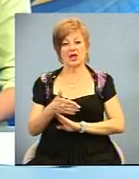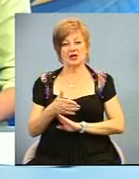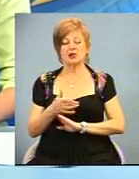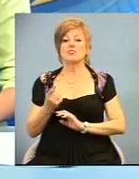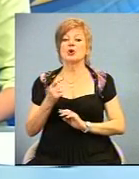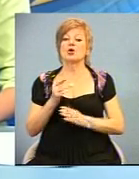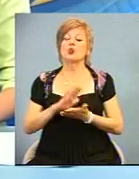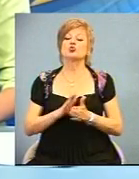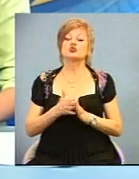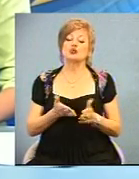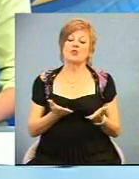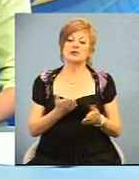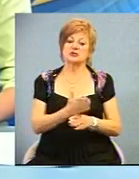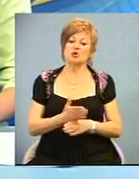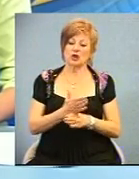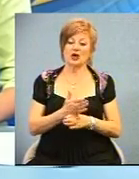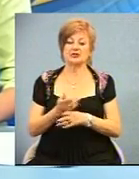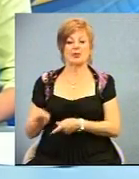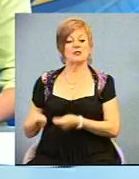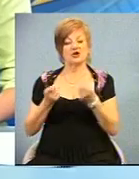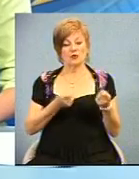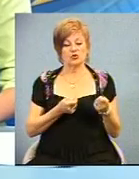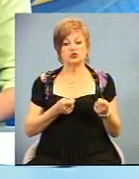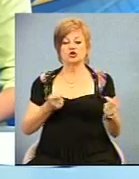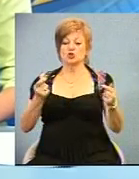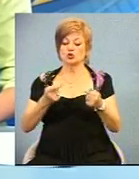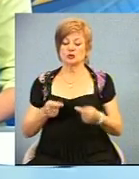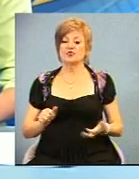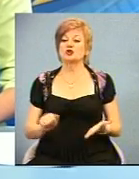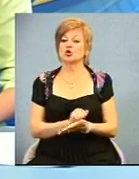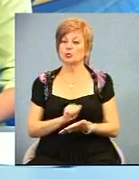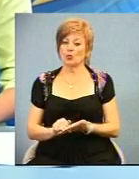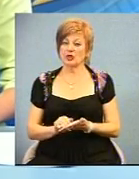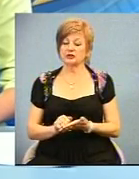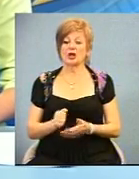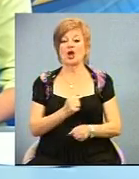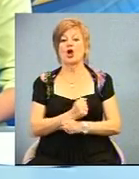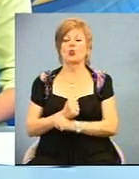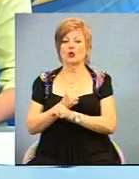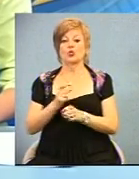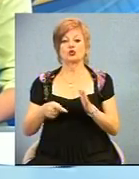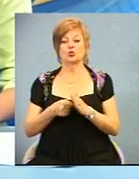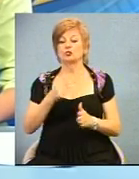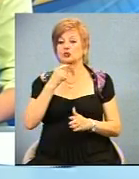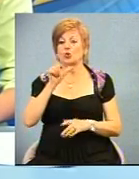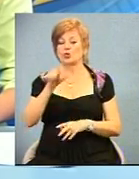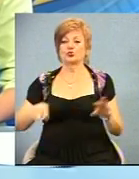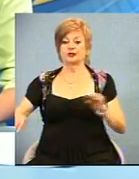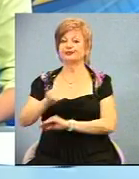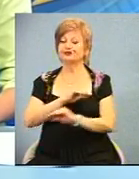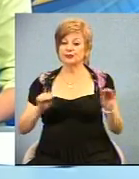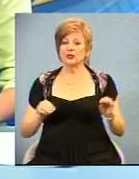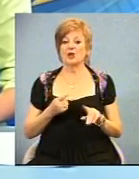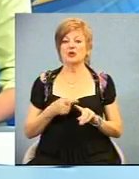її зберігання і транспортування, а також відповідну документацію. Курортне місто з постійною міграцією людей. Зона ризику